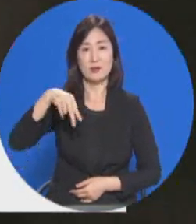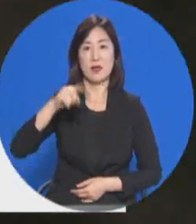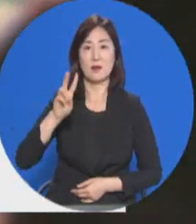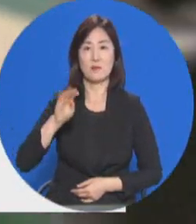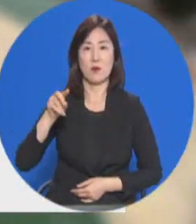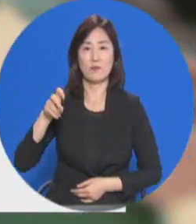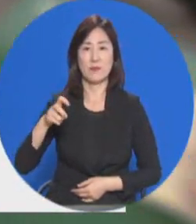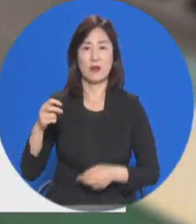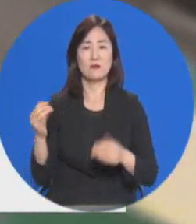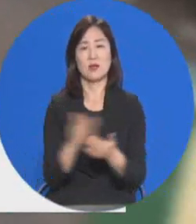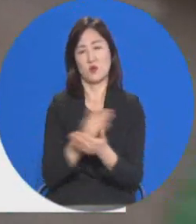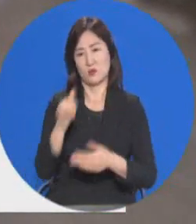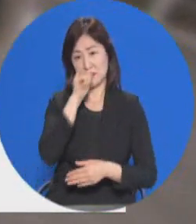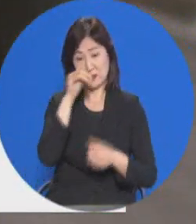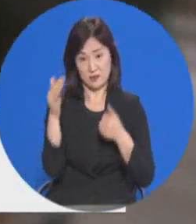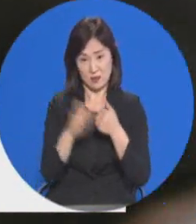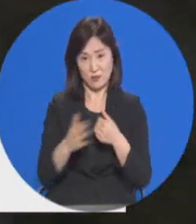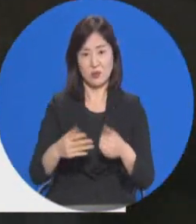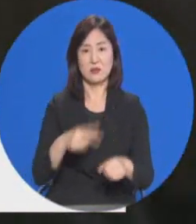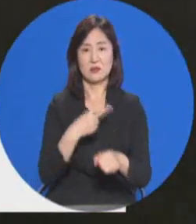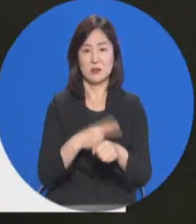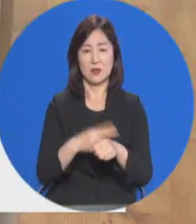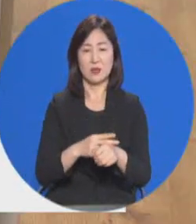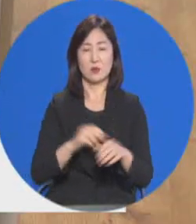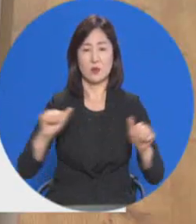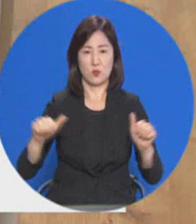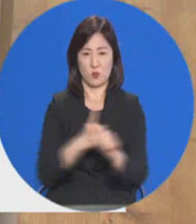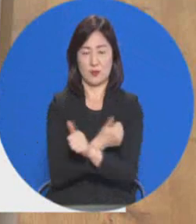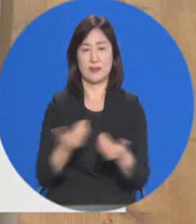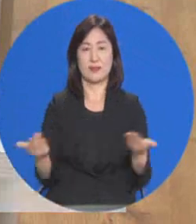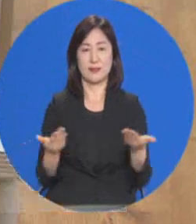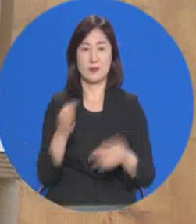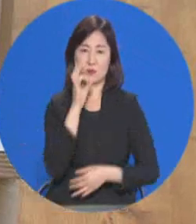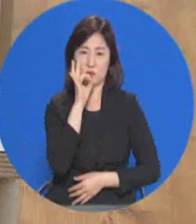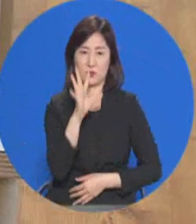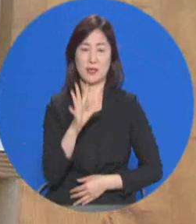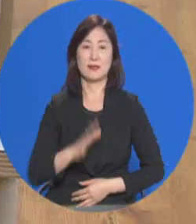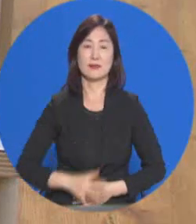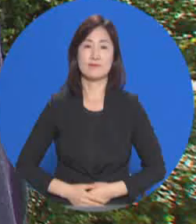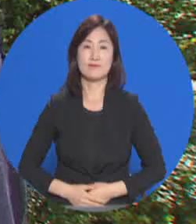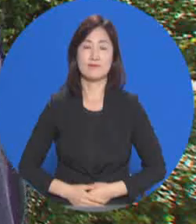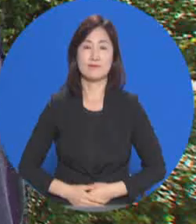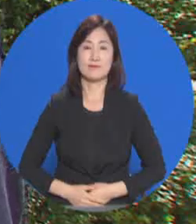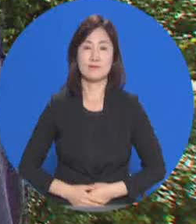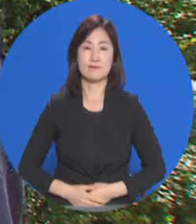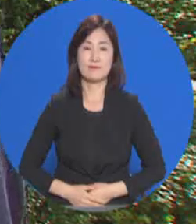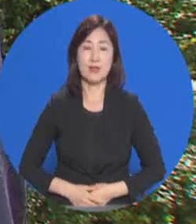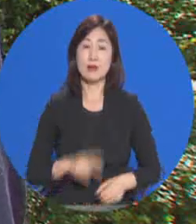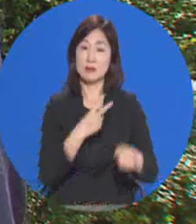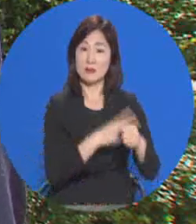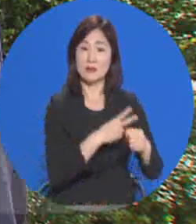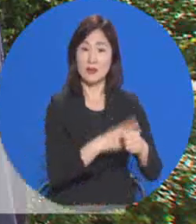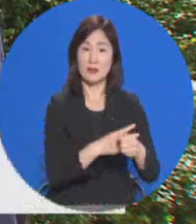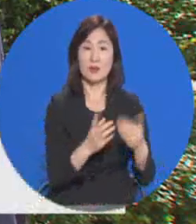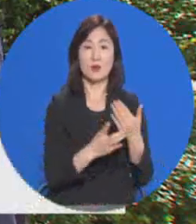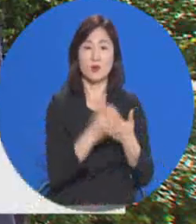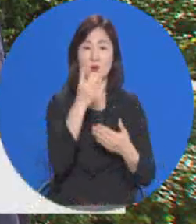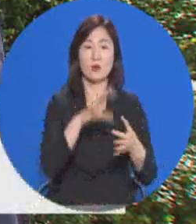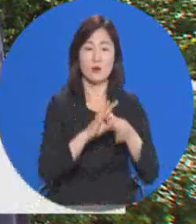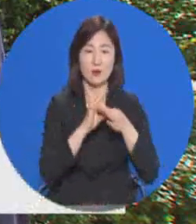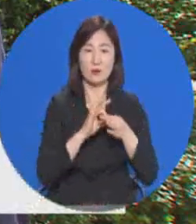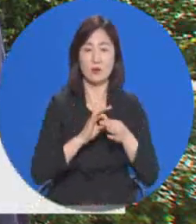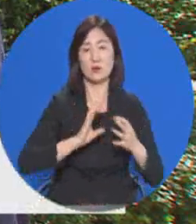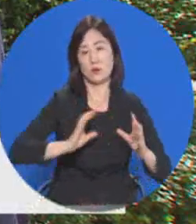있어 교사들이 초등학교와 중고등학교를 교차 근무할 수 없기 때문입니다. 교사대 통합과 관련한